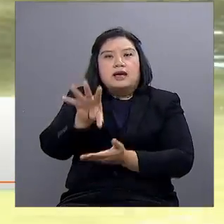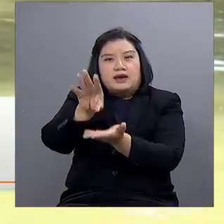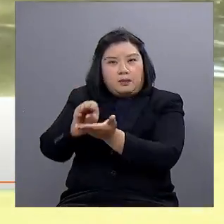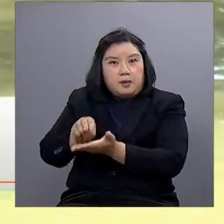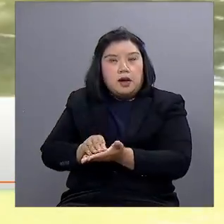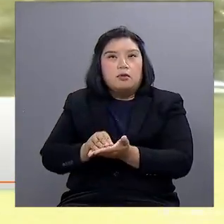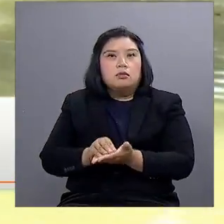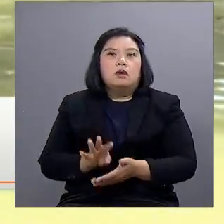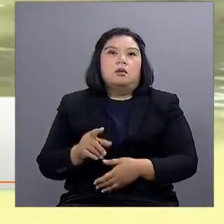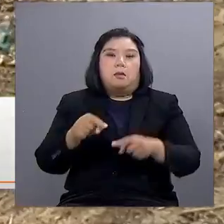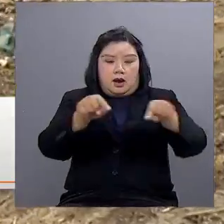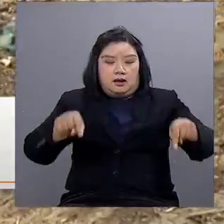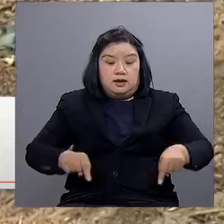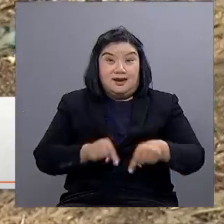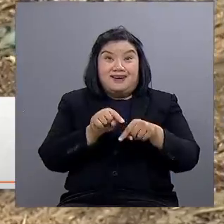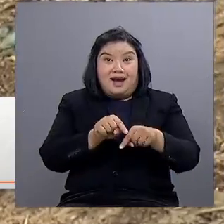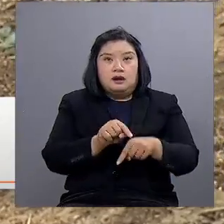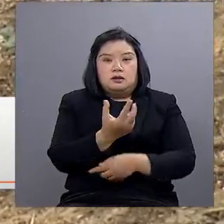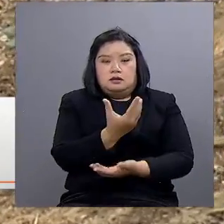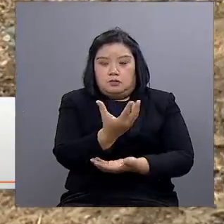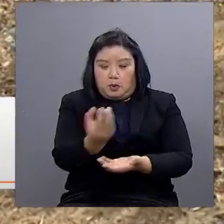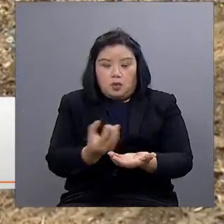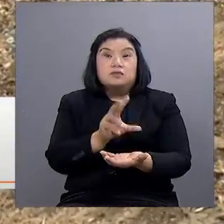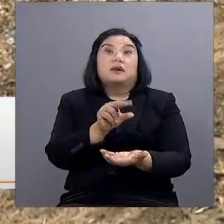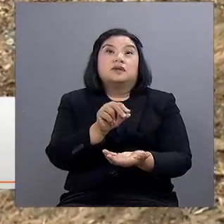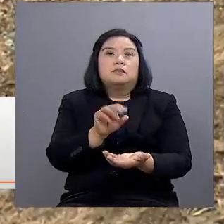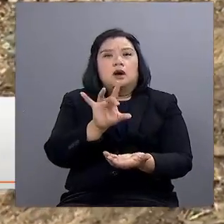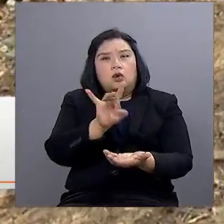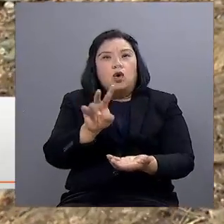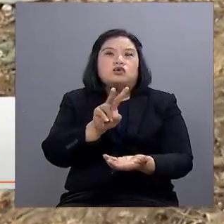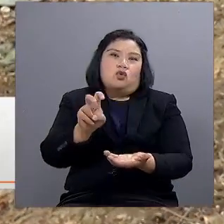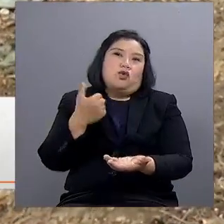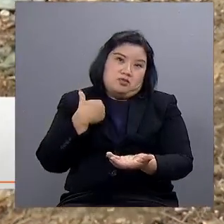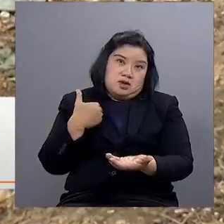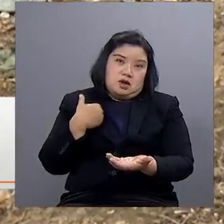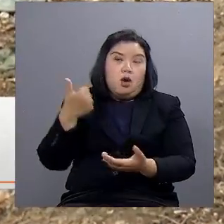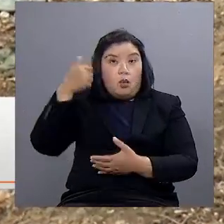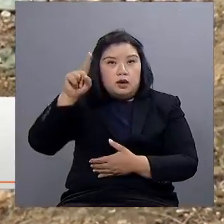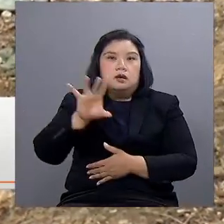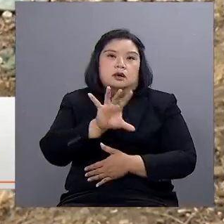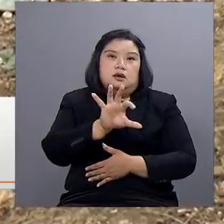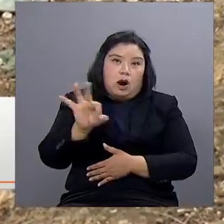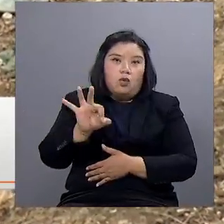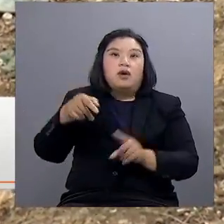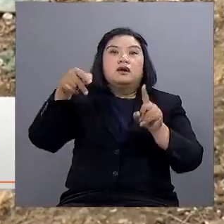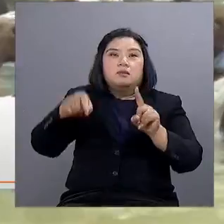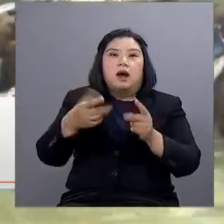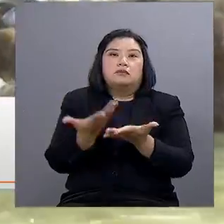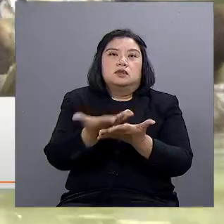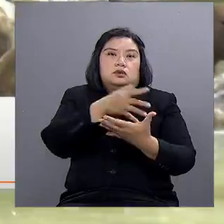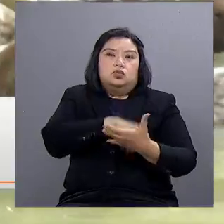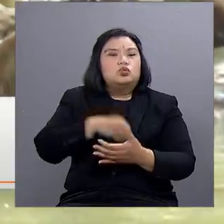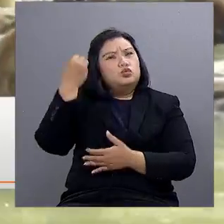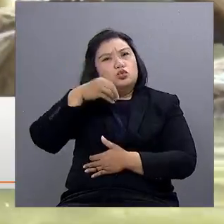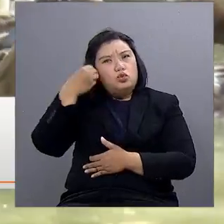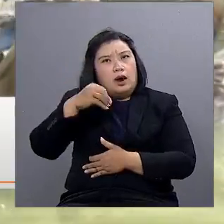90-100 บาทต่อ1แผงมีรายได้เฉลี่ยวันละ 900-1,000 บาทก็นับว่าเป็นรายได้ที่ดีเพราะว่าต้นทุนในการเลี้ยงเนี่ยค่อนข้